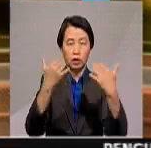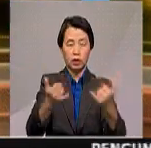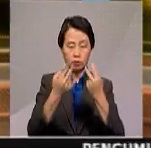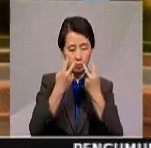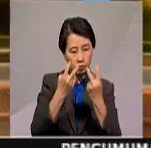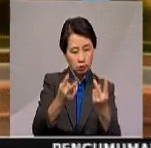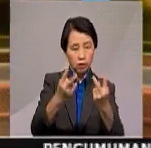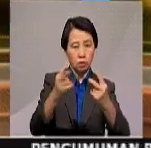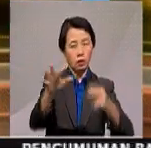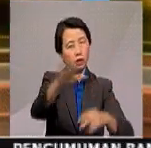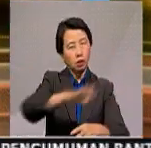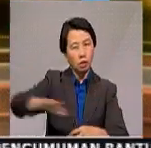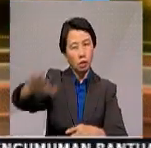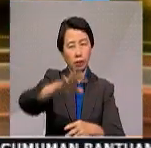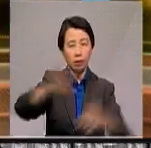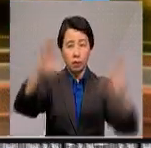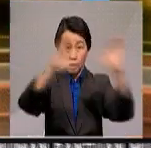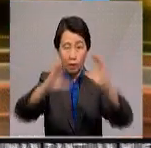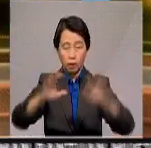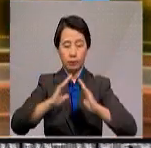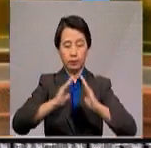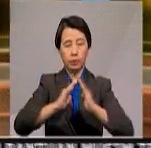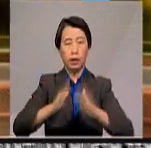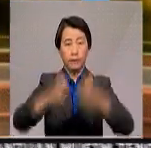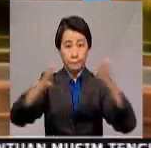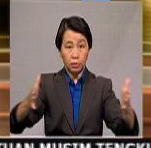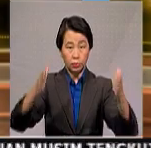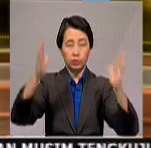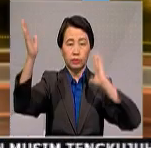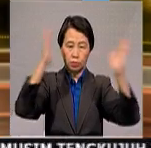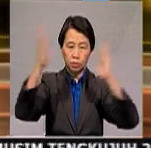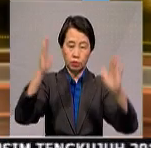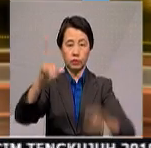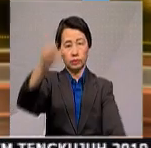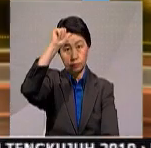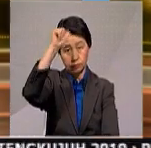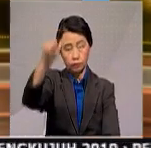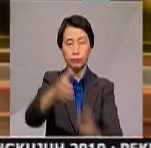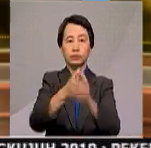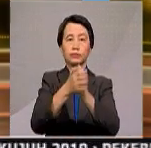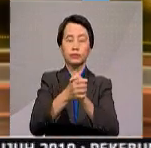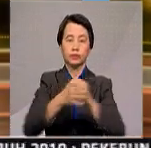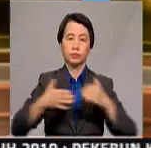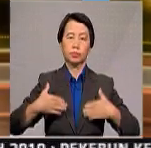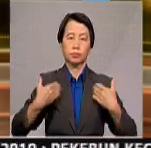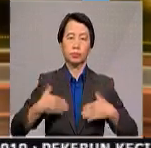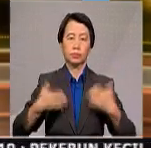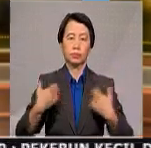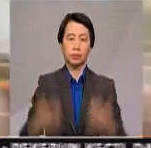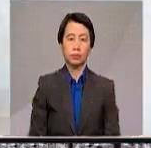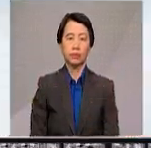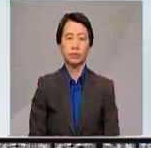kita saksikan ramalan cuaca bagi bandar-bandar utama di seluruh negara. Assalamualaikum dan salam sejahtera.